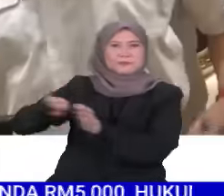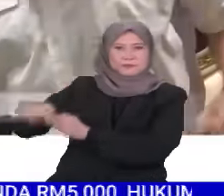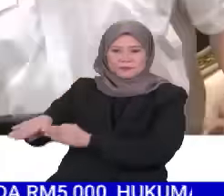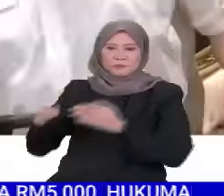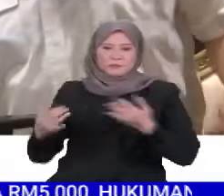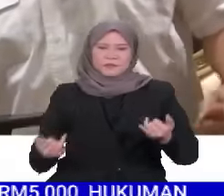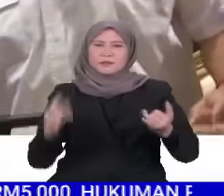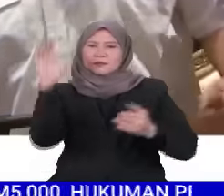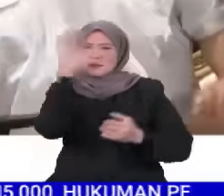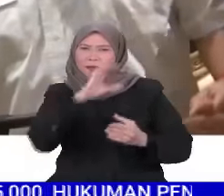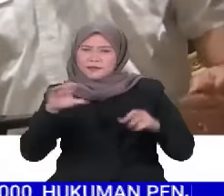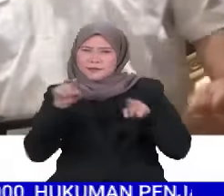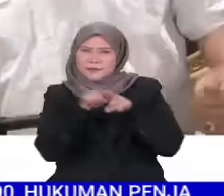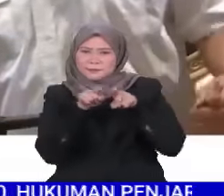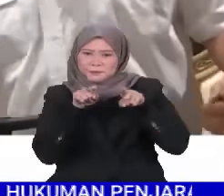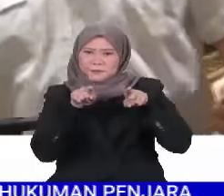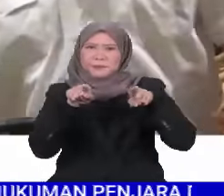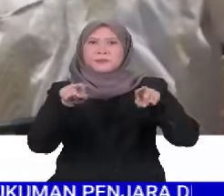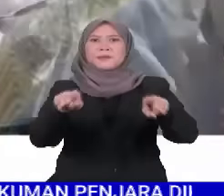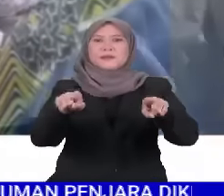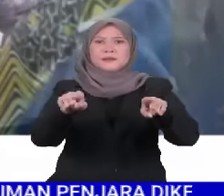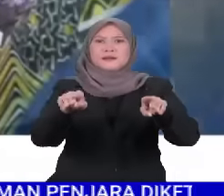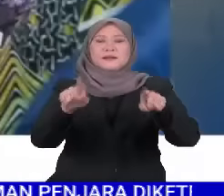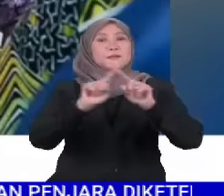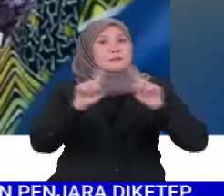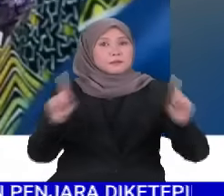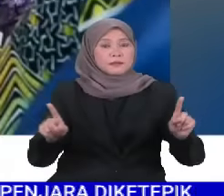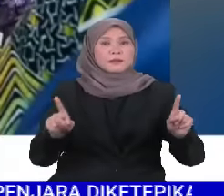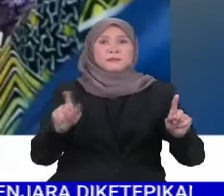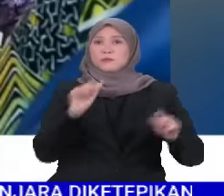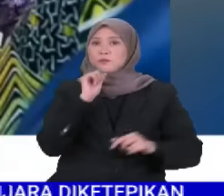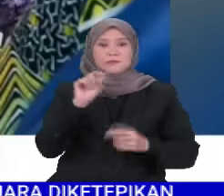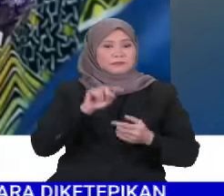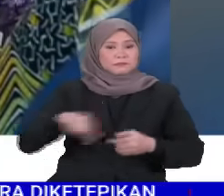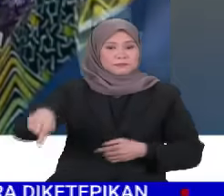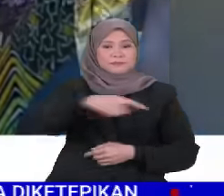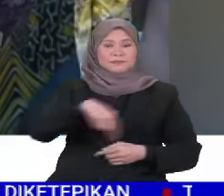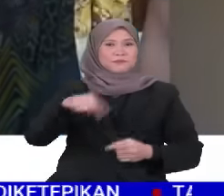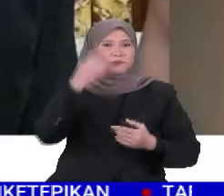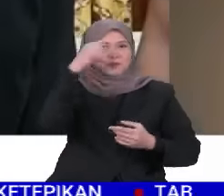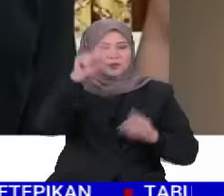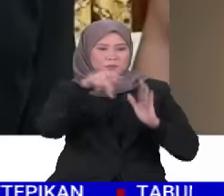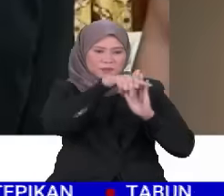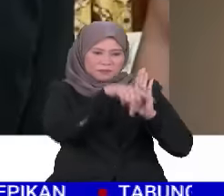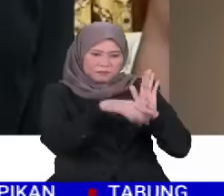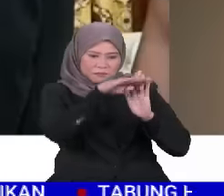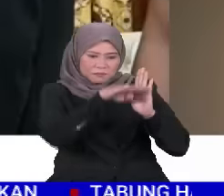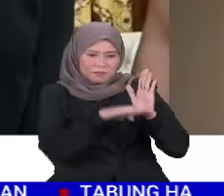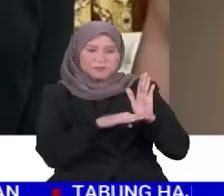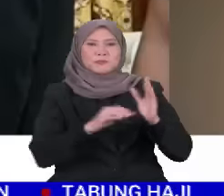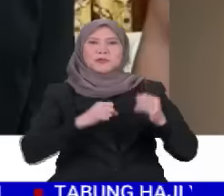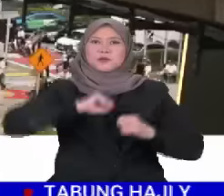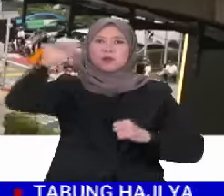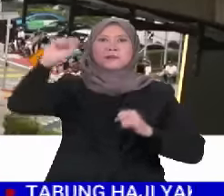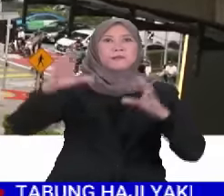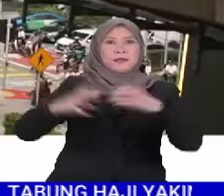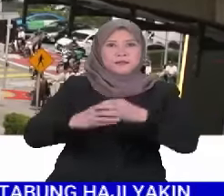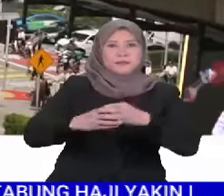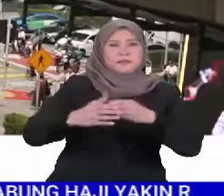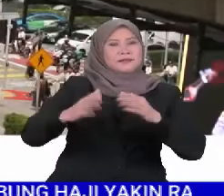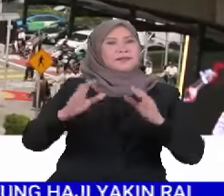ruang mencari titik persamaan bagaimanapun ia tidak bermakna mereka menggadai prinsip yang diperjuang party masing-masing